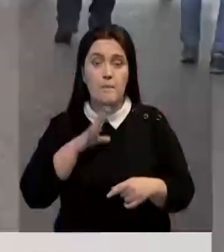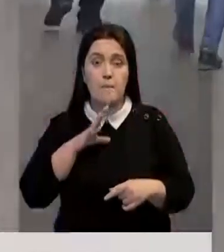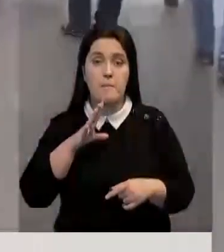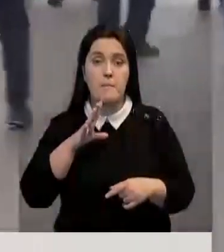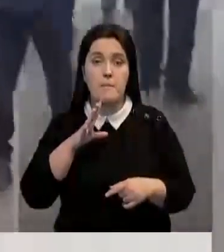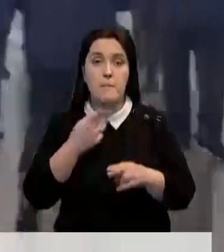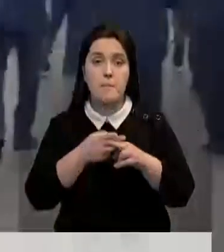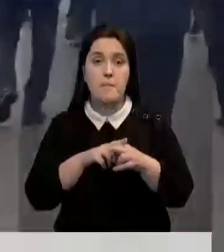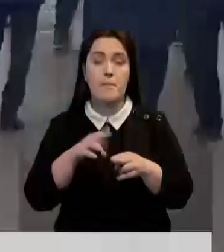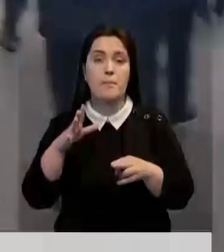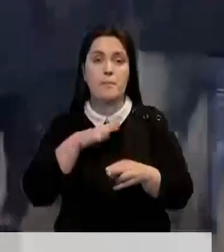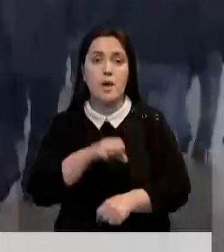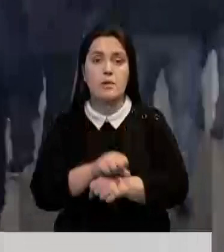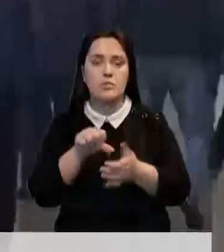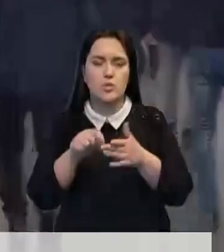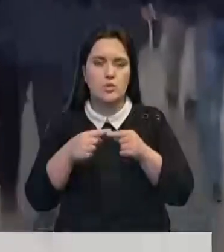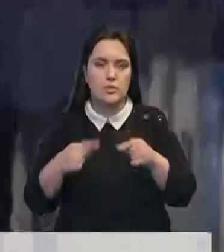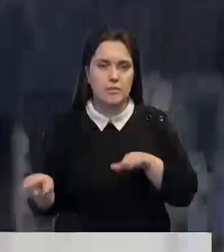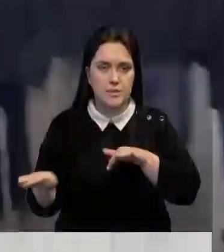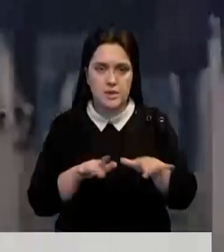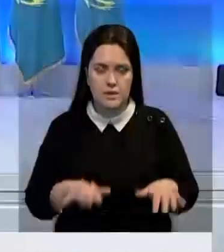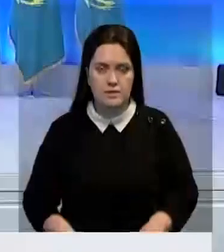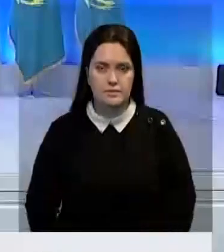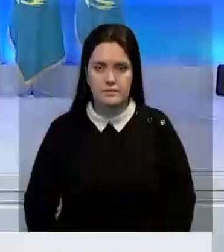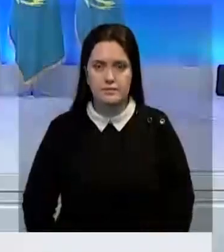поводу, будут приняты иные меры.